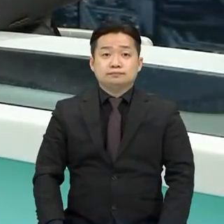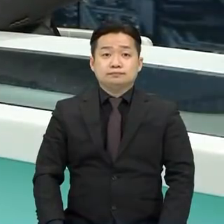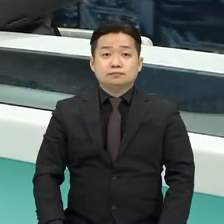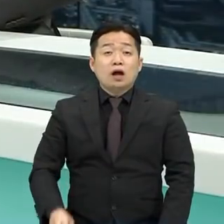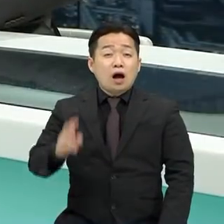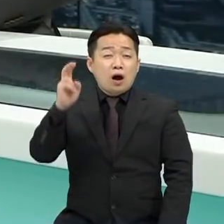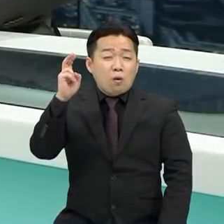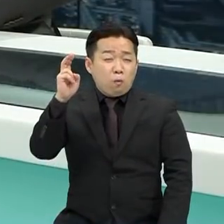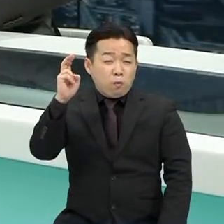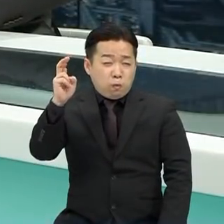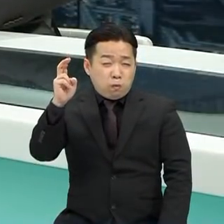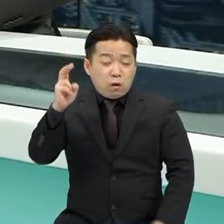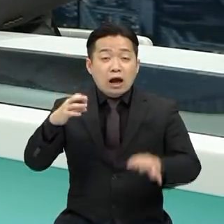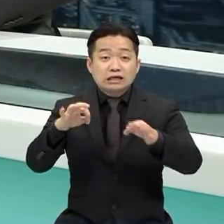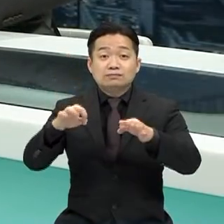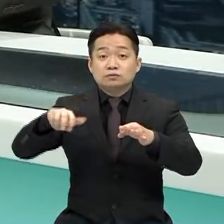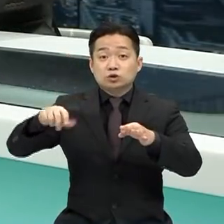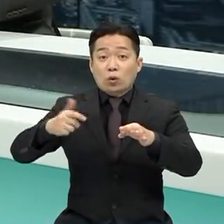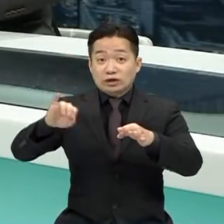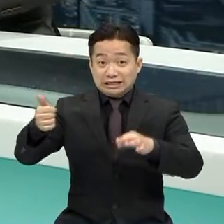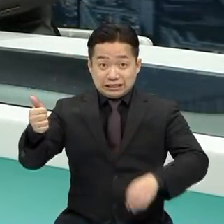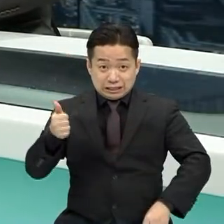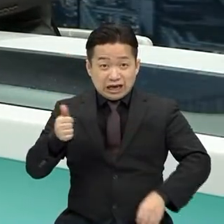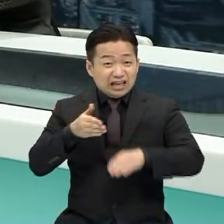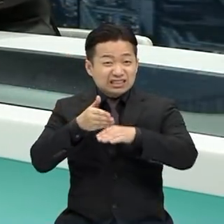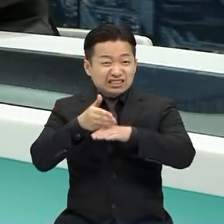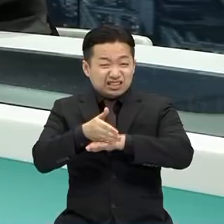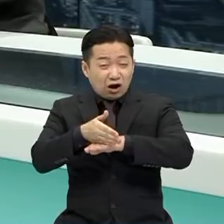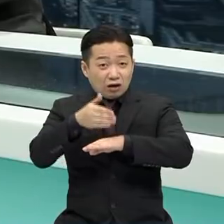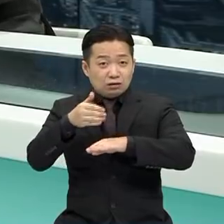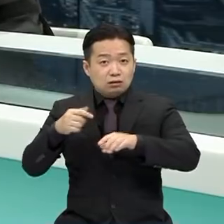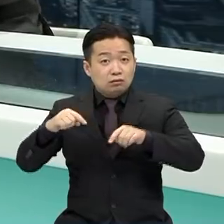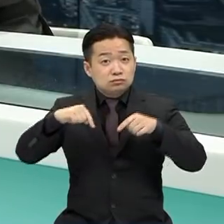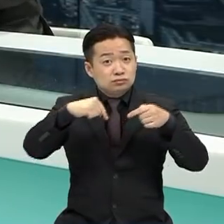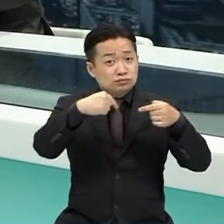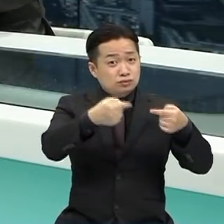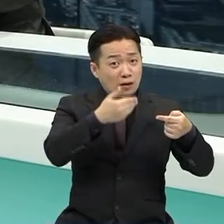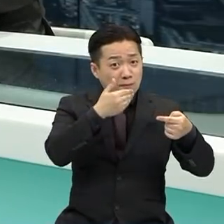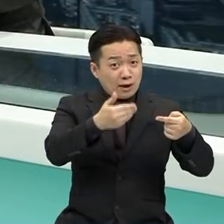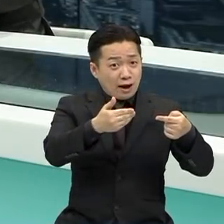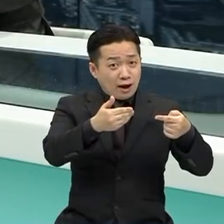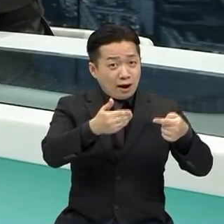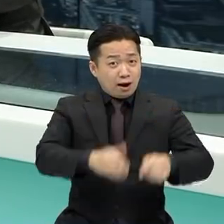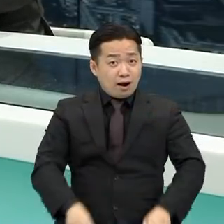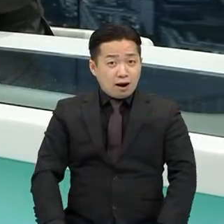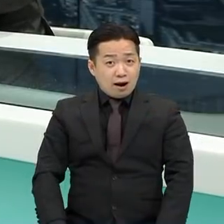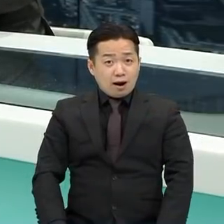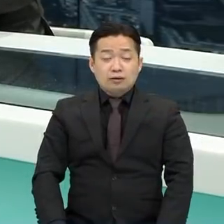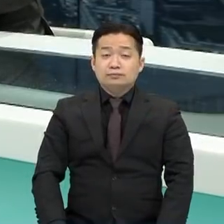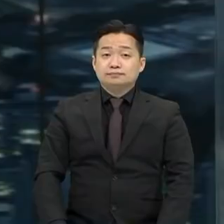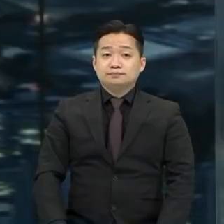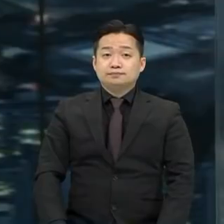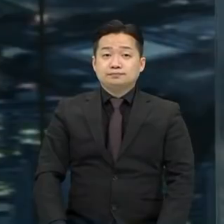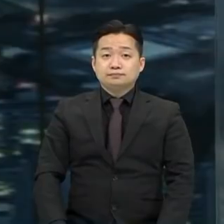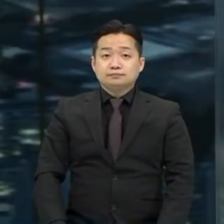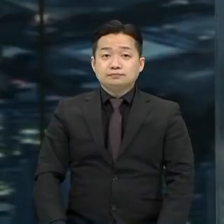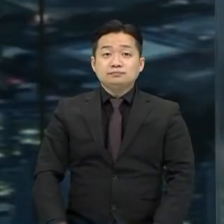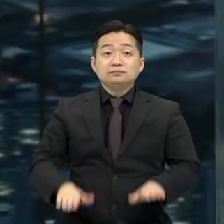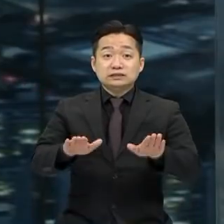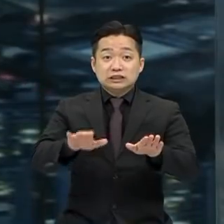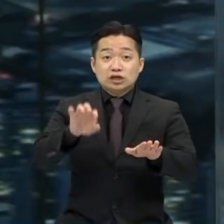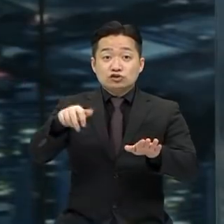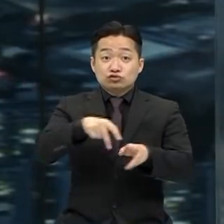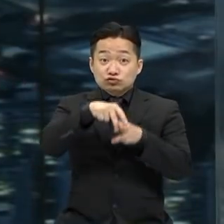혹시 혹시 라도 김 정희 전 위원장이 늦게 선대위 에 합류할 가능성은 남아 있는 겁니까 4 일단 윤 후보